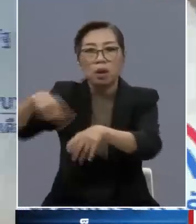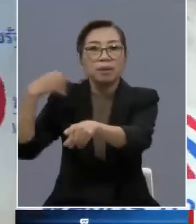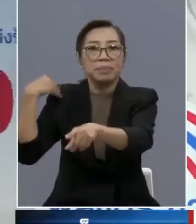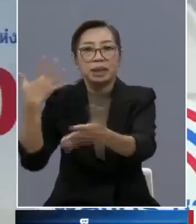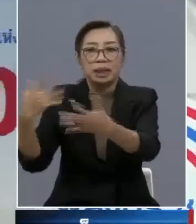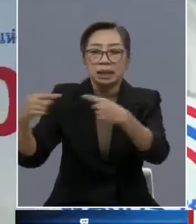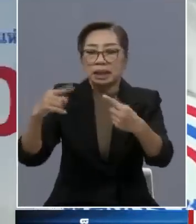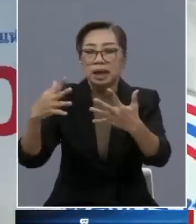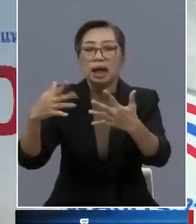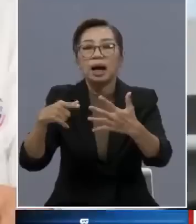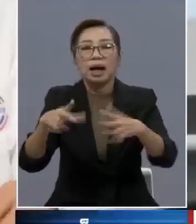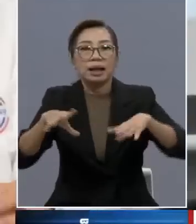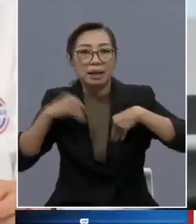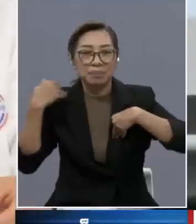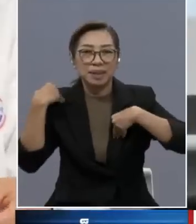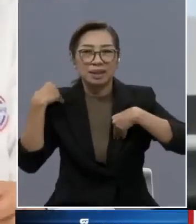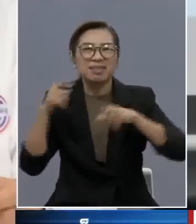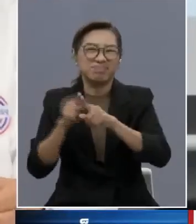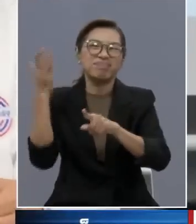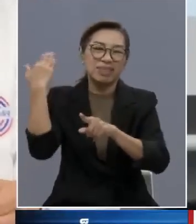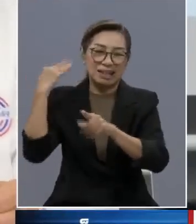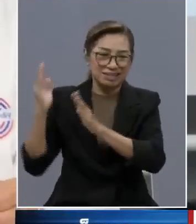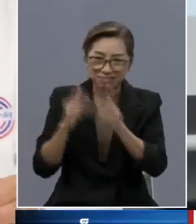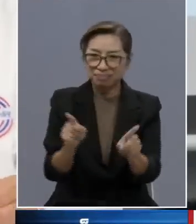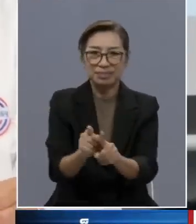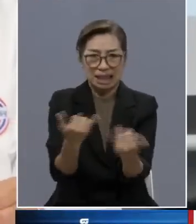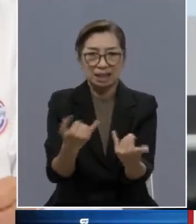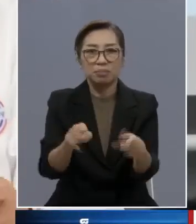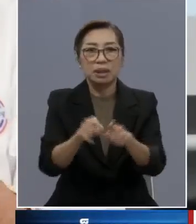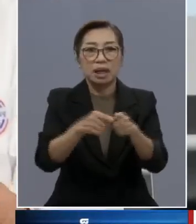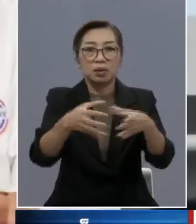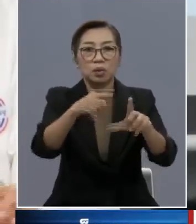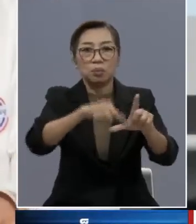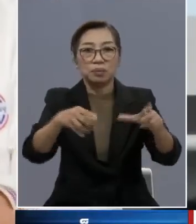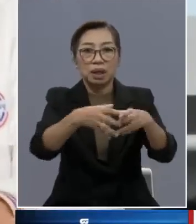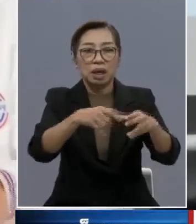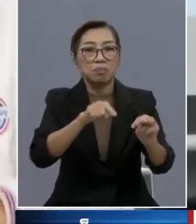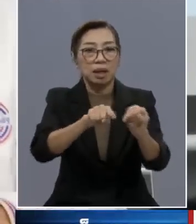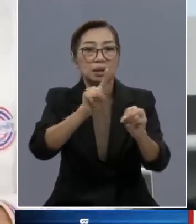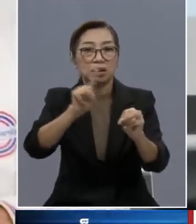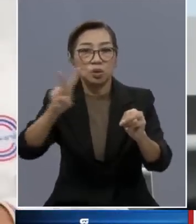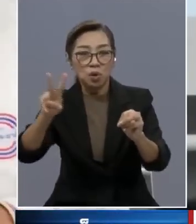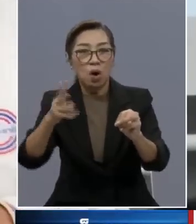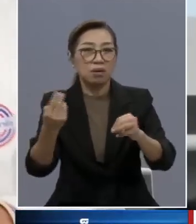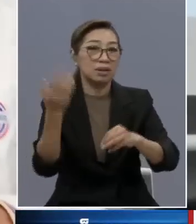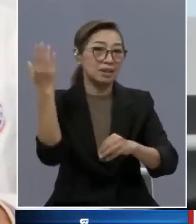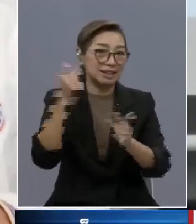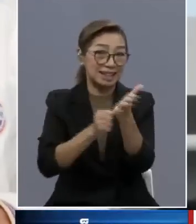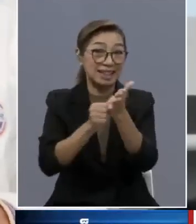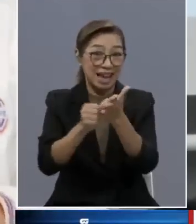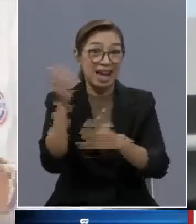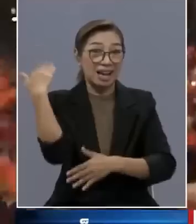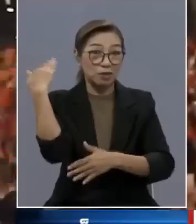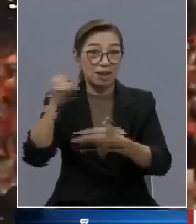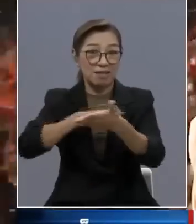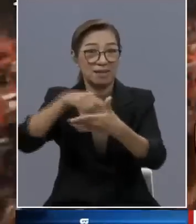ได้มันก็ไม่ต่างกันกับปีนี้ครับที่ก้าวไกลเขามีนโยบายในการแก้112ก็ใช้ในการหาเสียงแต่พอถึงคราวเจร